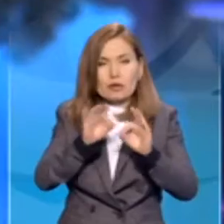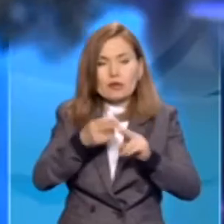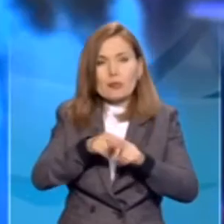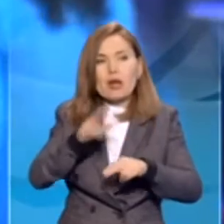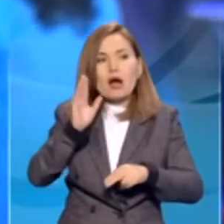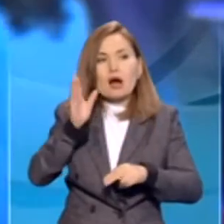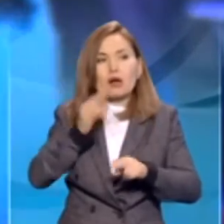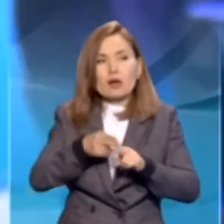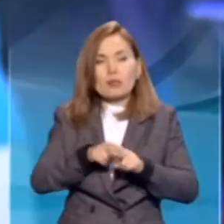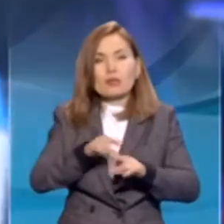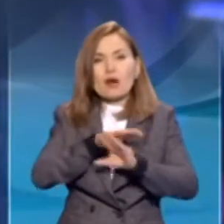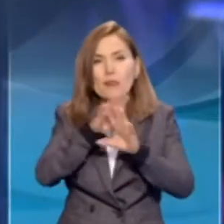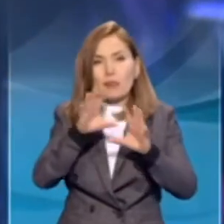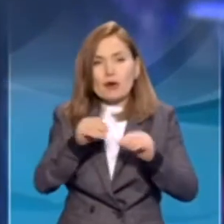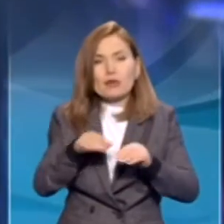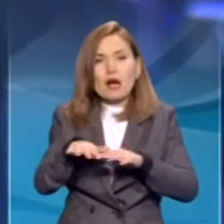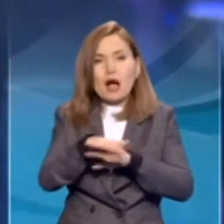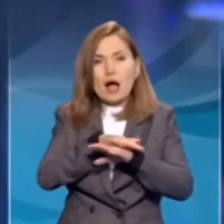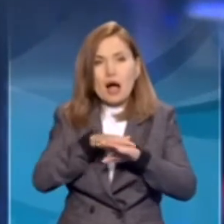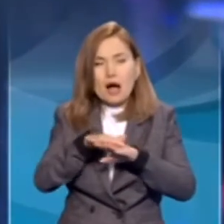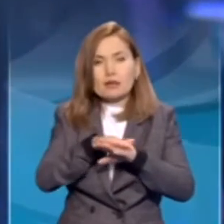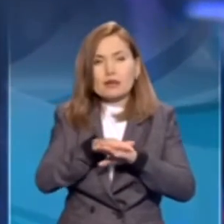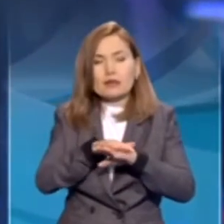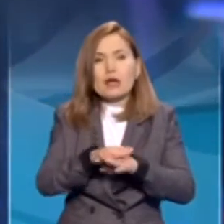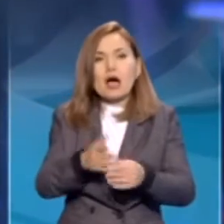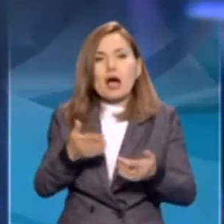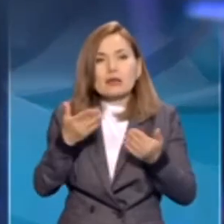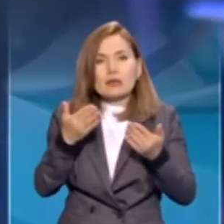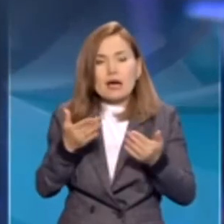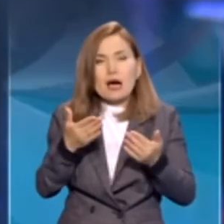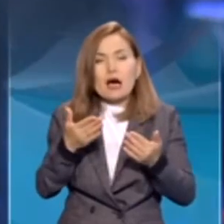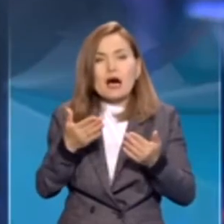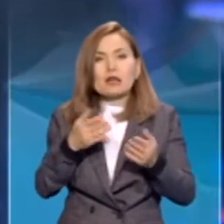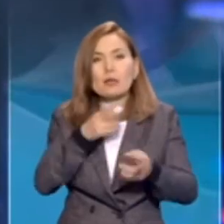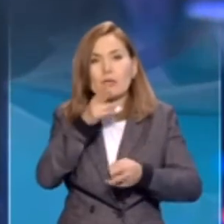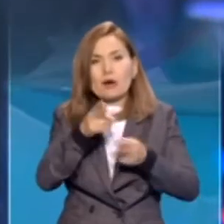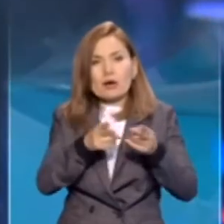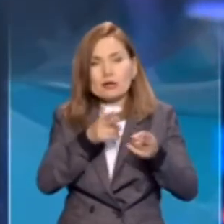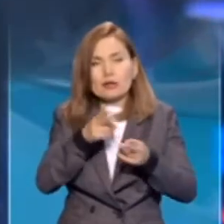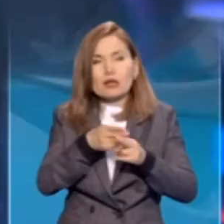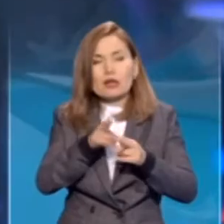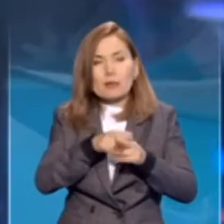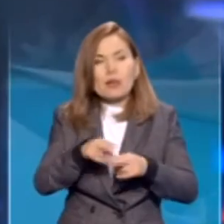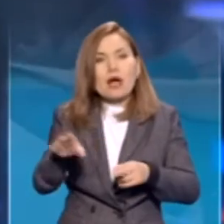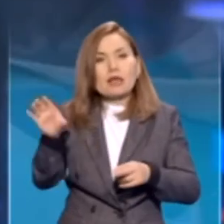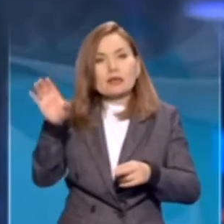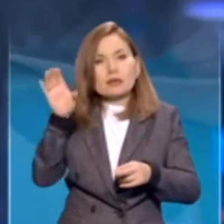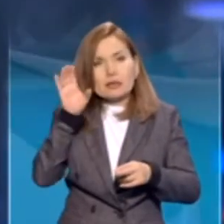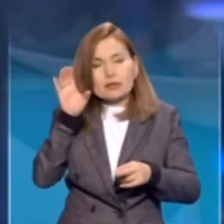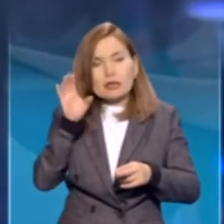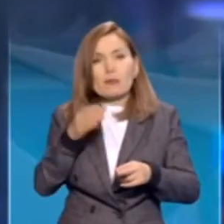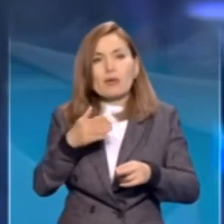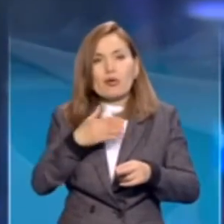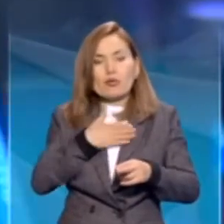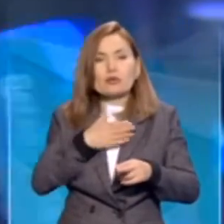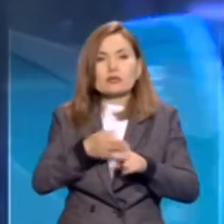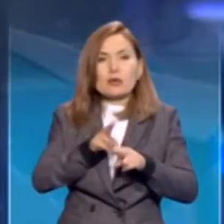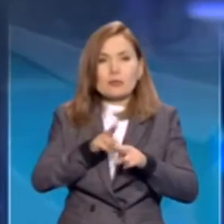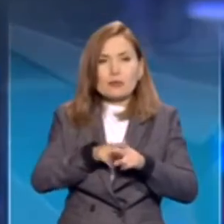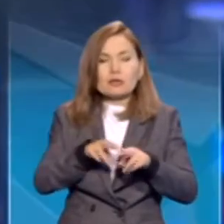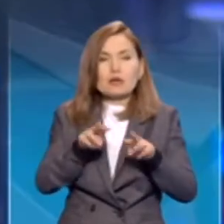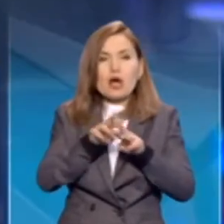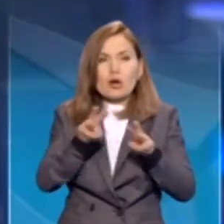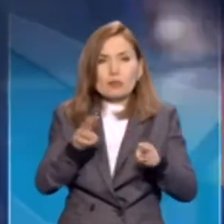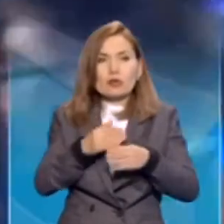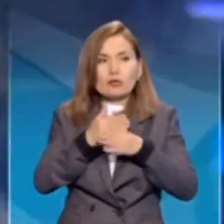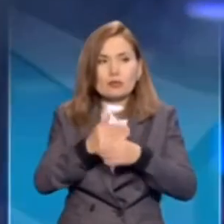Алла қаласа сол бүкіл халықтың талап тілегін буы бұрқырап тұрған сәтінде біз биліктің, үкіметтің құлағына жеткіземіз